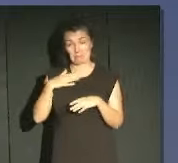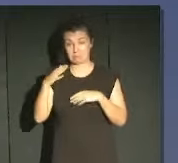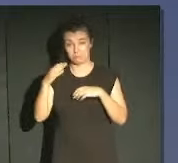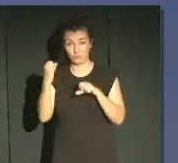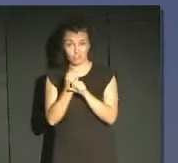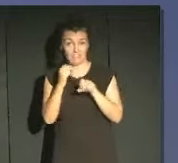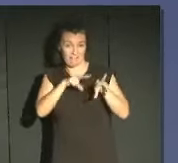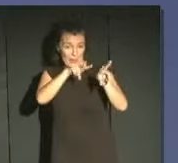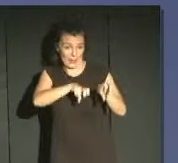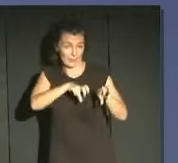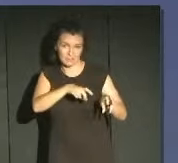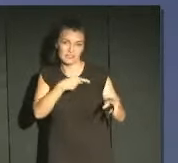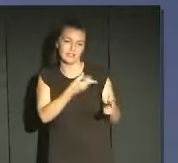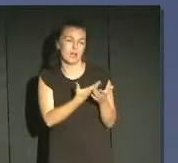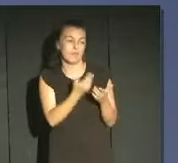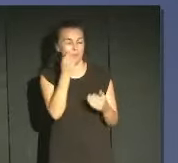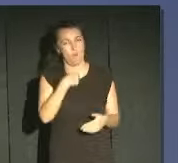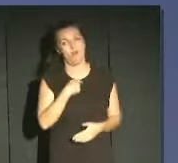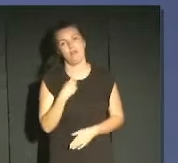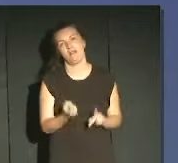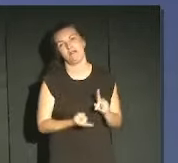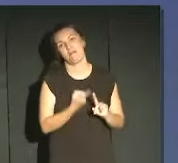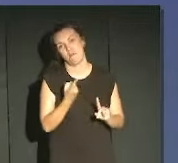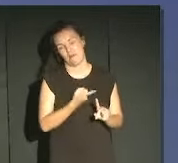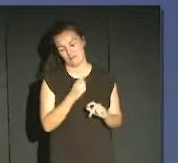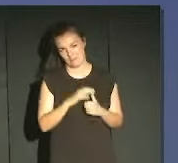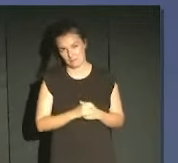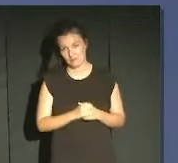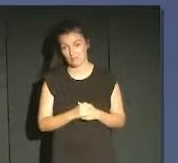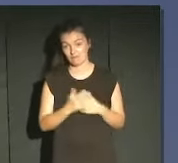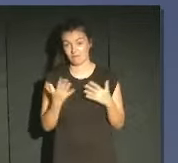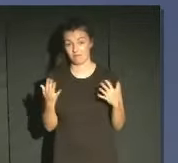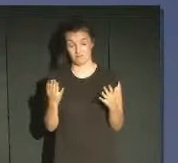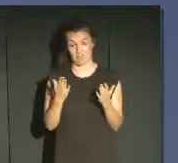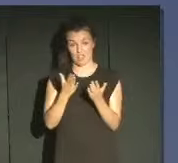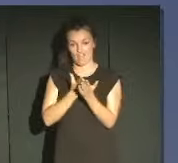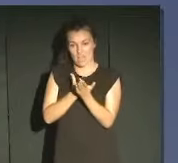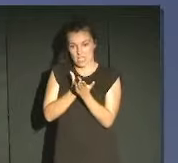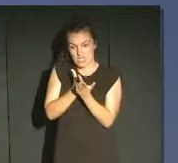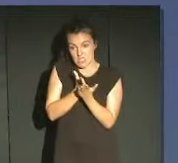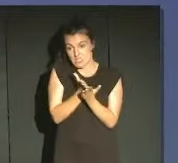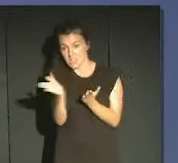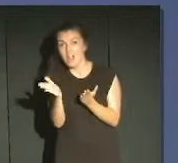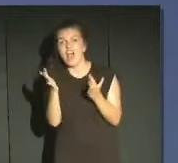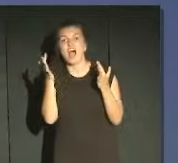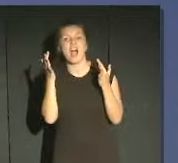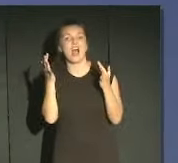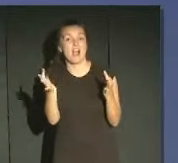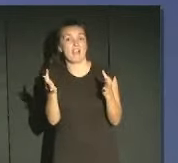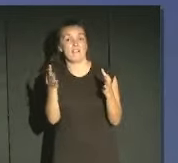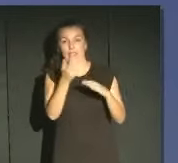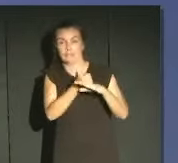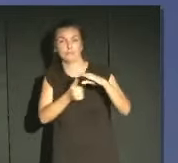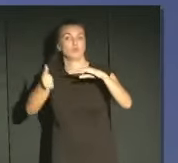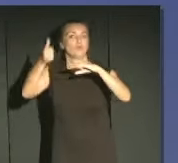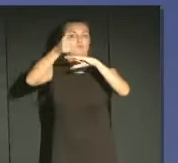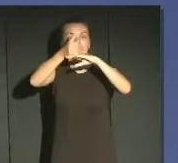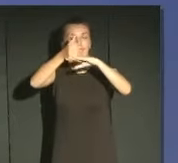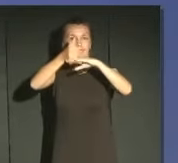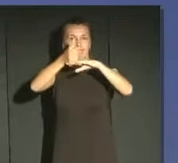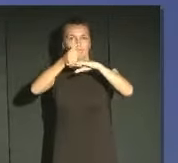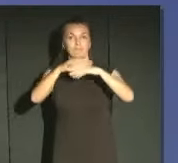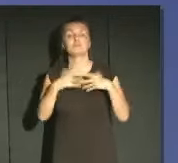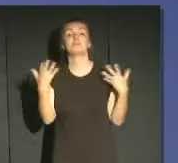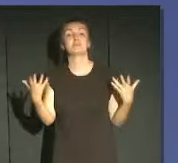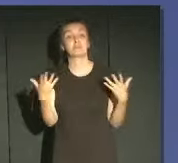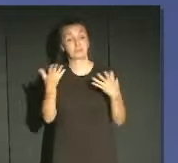tient particulièrement à cœur nous sommes dans un carrefour au niveau de notre souveraineté c'est une hérésie de dire quand